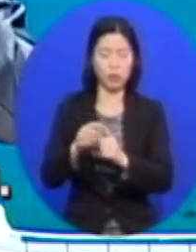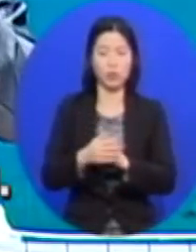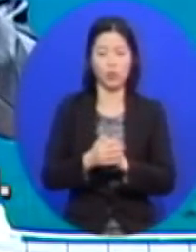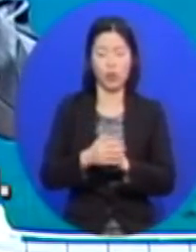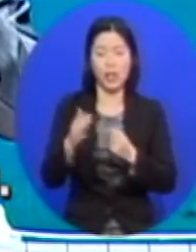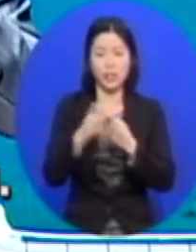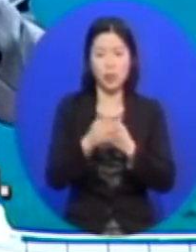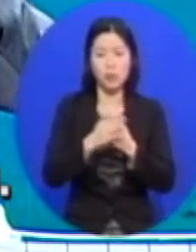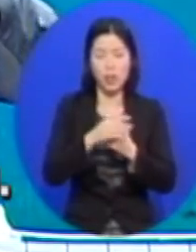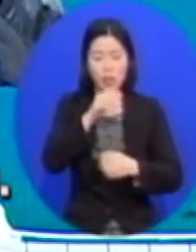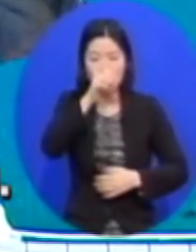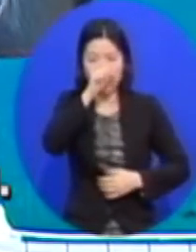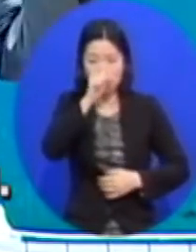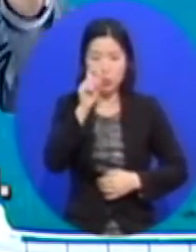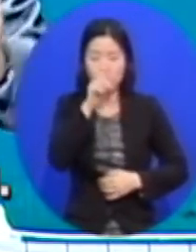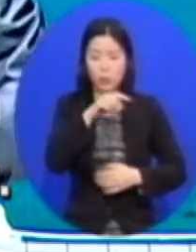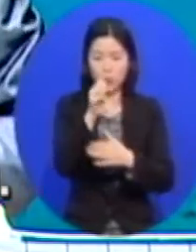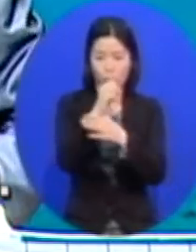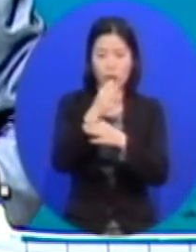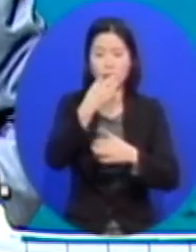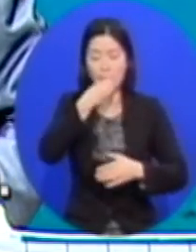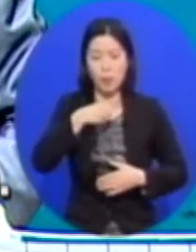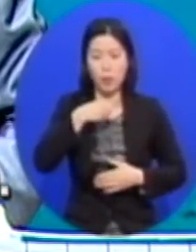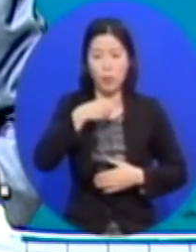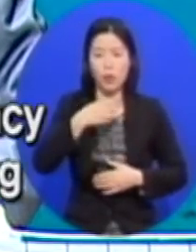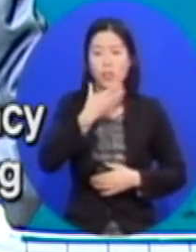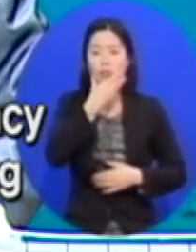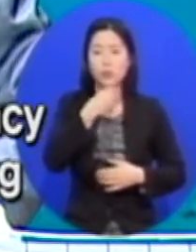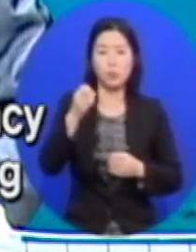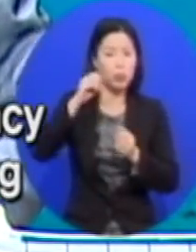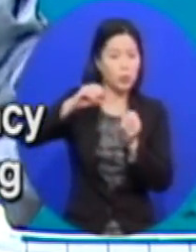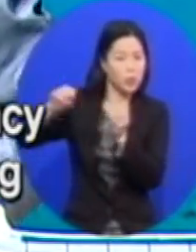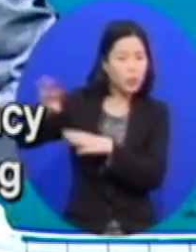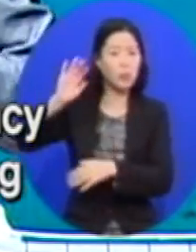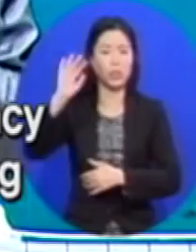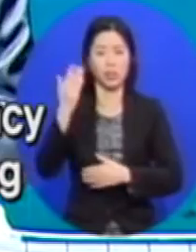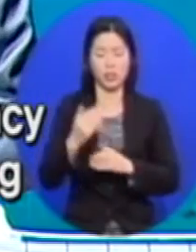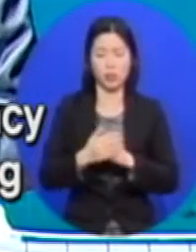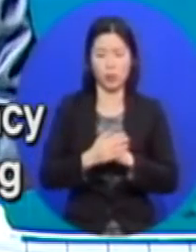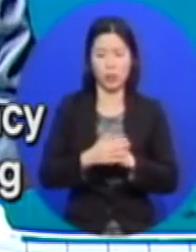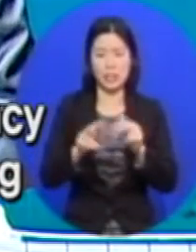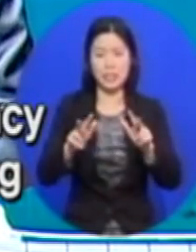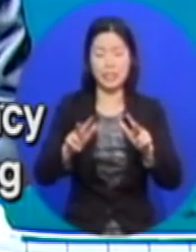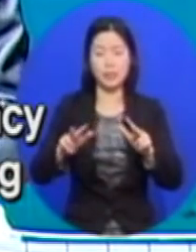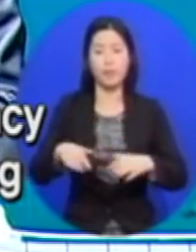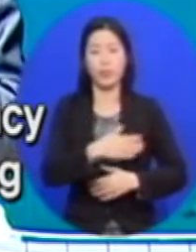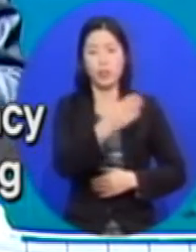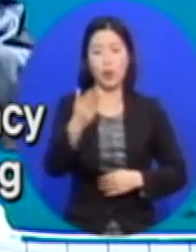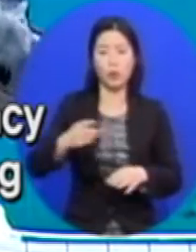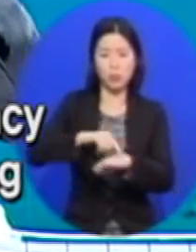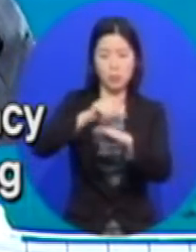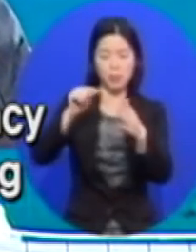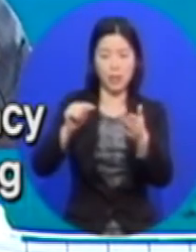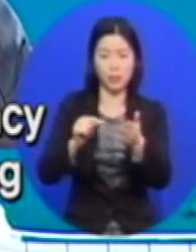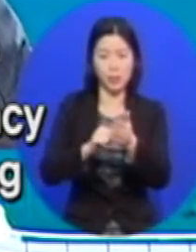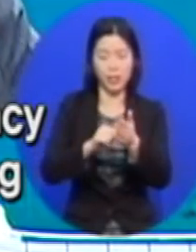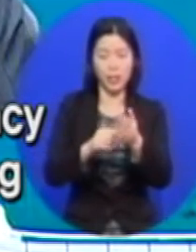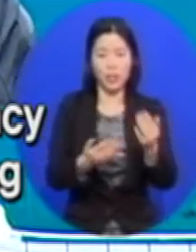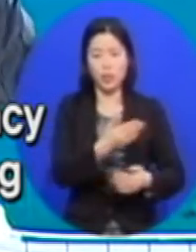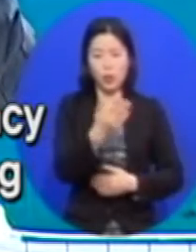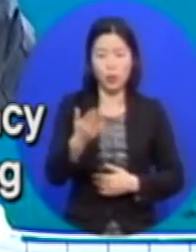선악과 따먹고 에덴동산 축복 이뤄 버렸잖아 요 지금 현재 여러분의 마음에 여러분 보다도